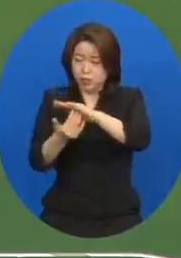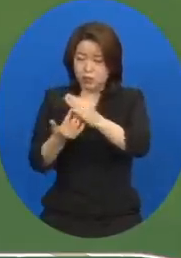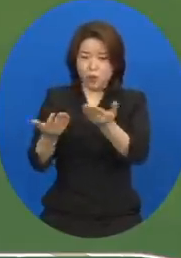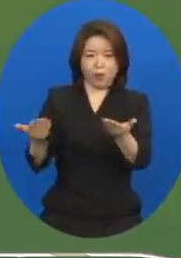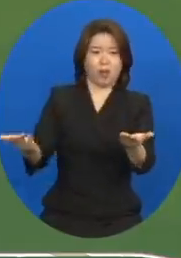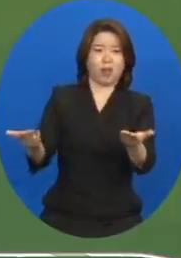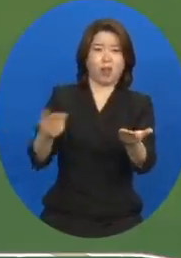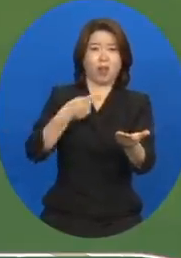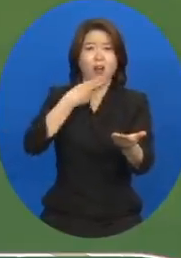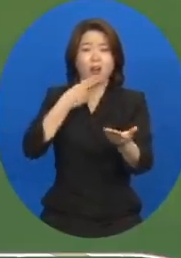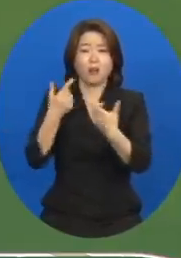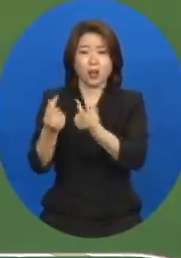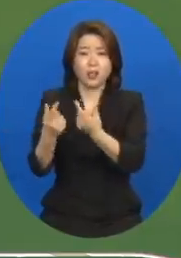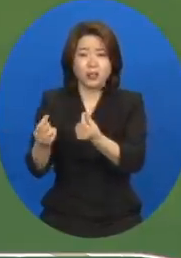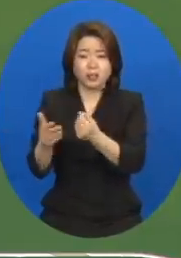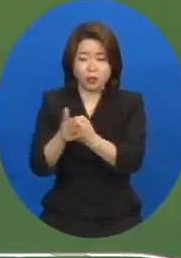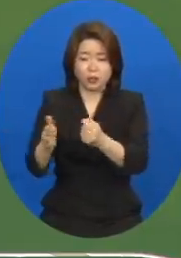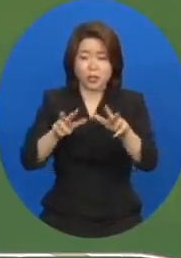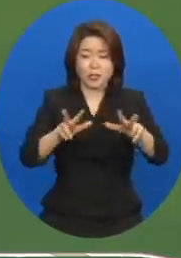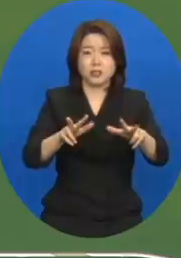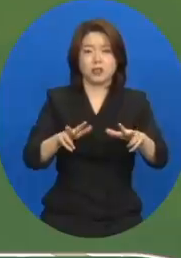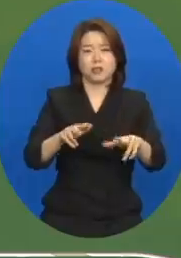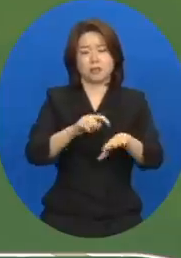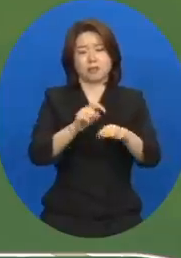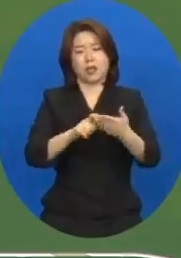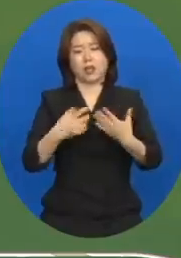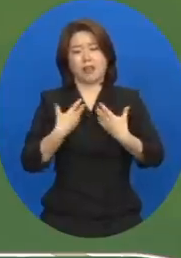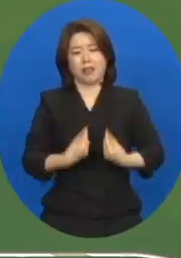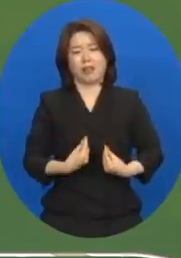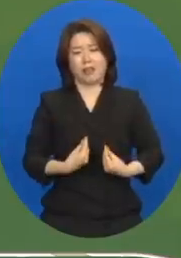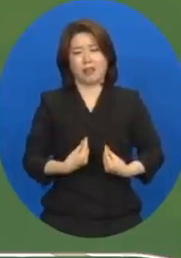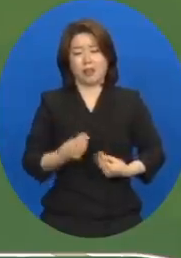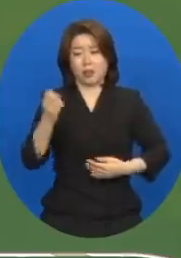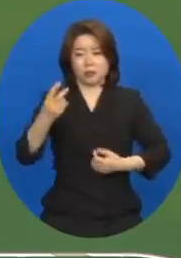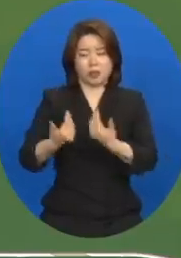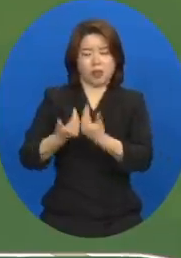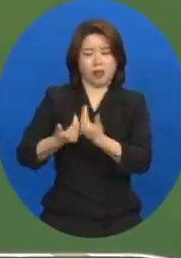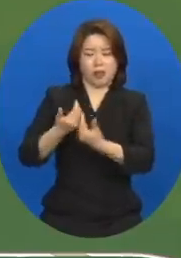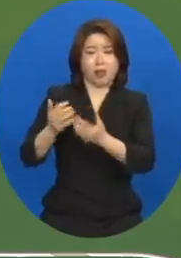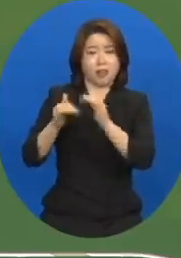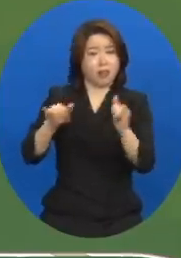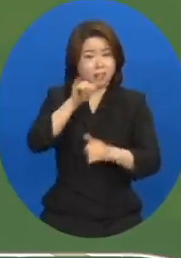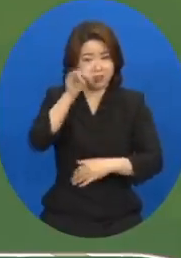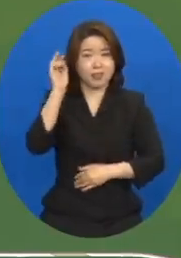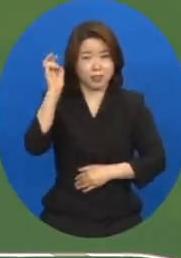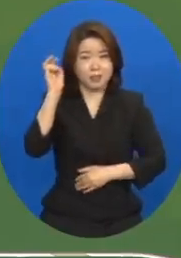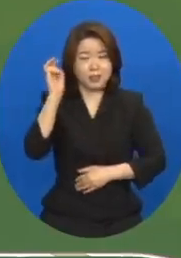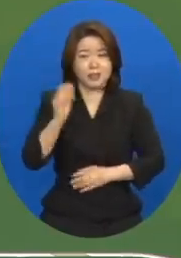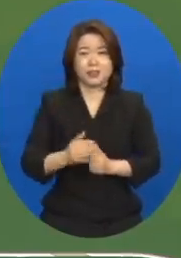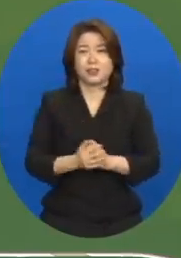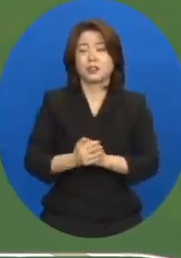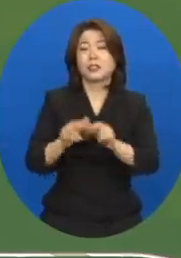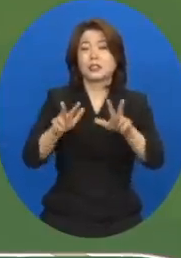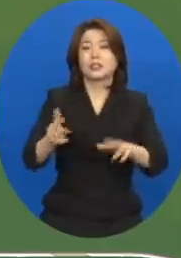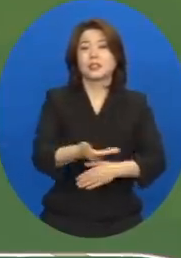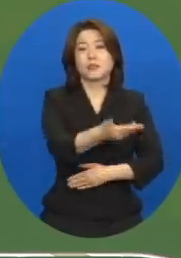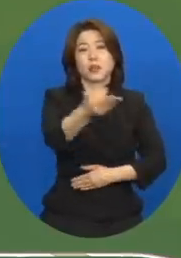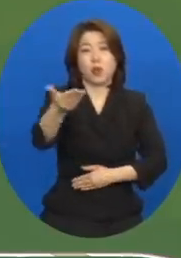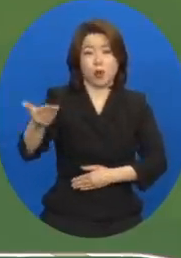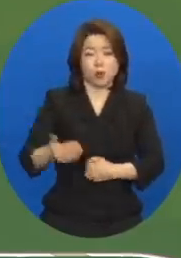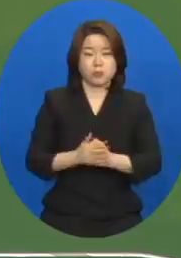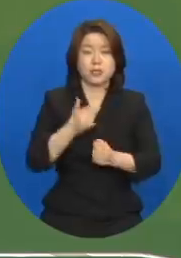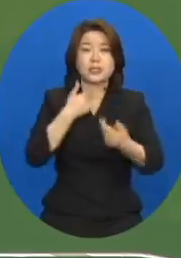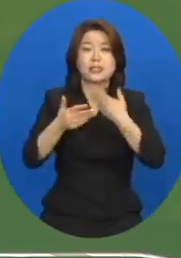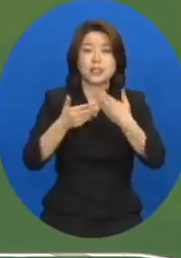않아서 지금 낙심하거나 갈등하는 분이 아마 있으실 겁니다. 지금 여러분이